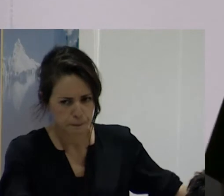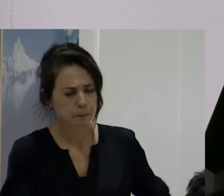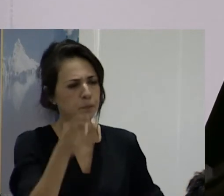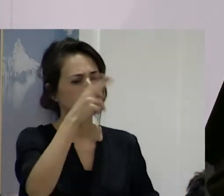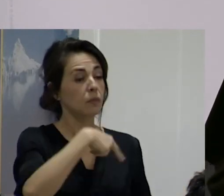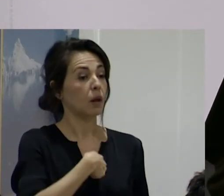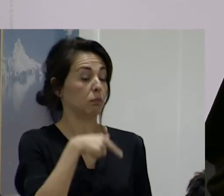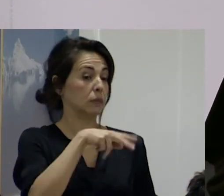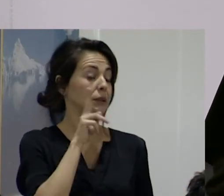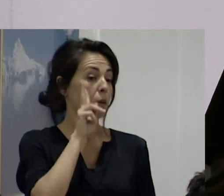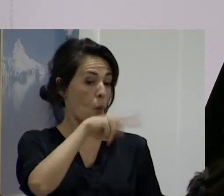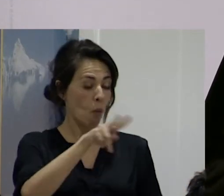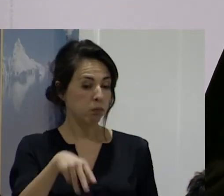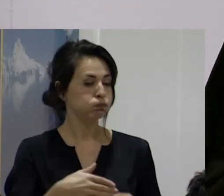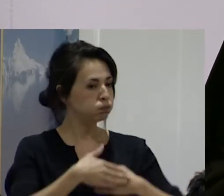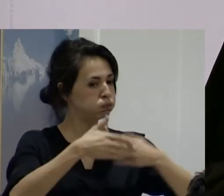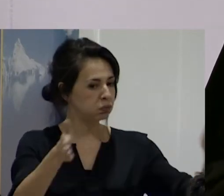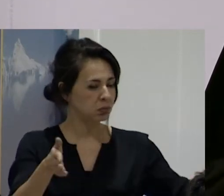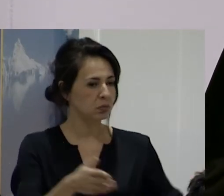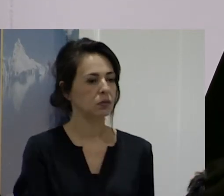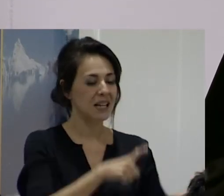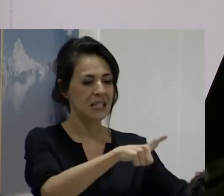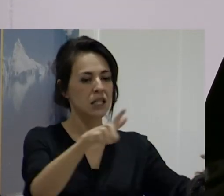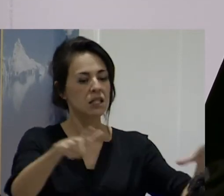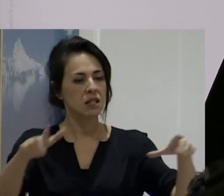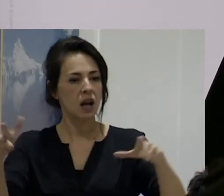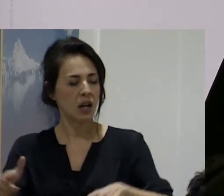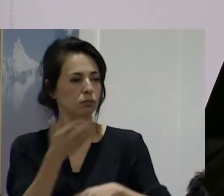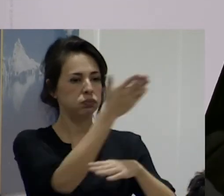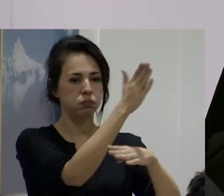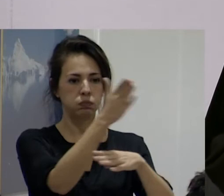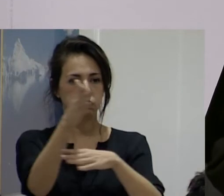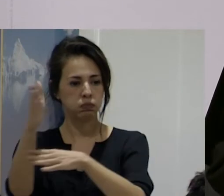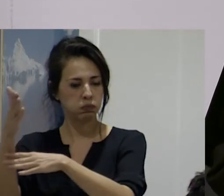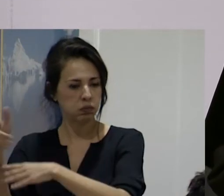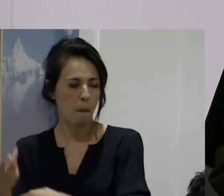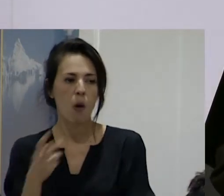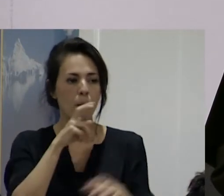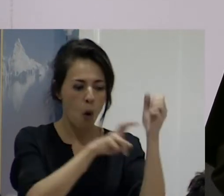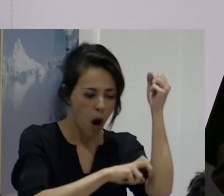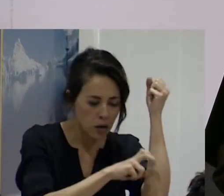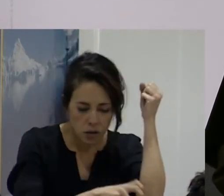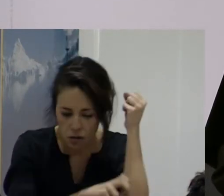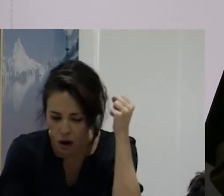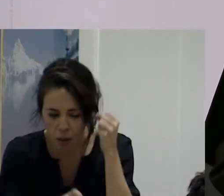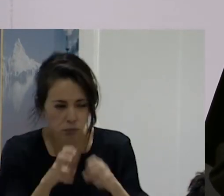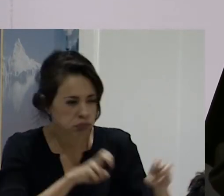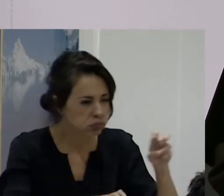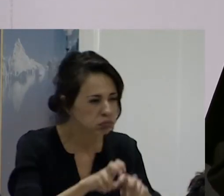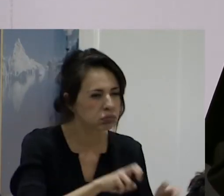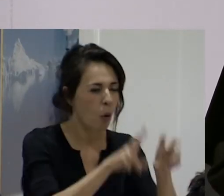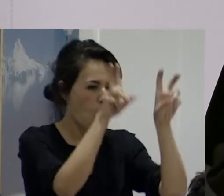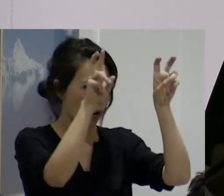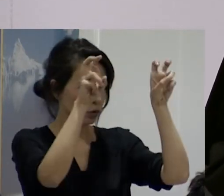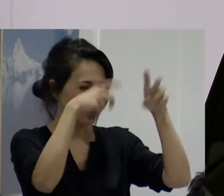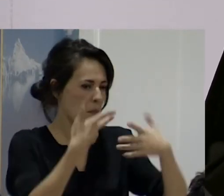mateix museu de les dues sales permanents dedicades a mostrar i divulgar les excavacions i el treball científic